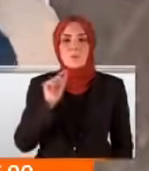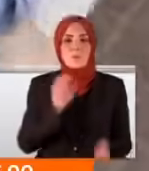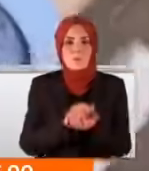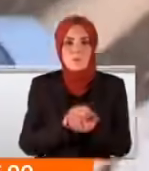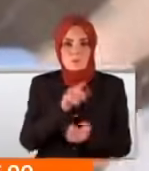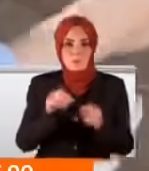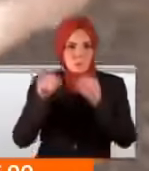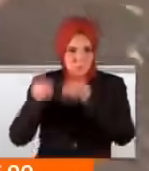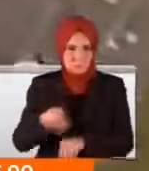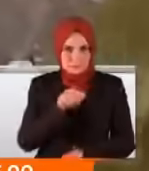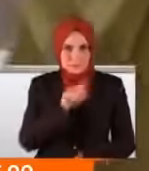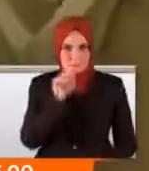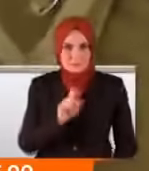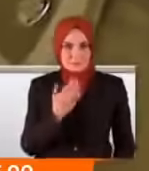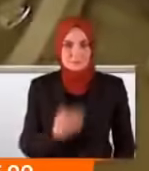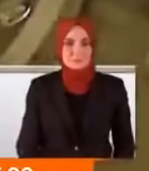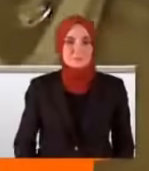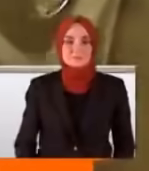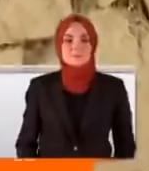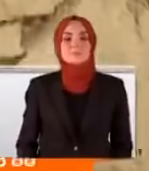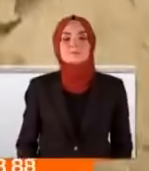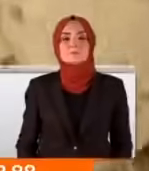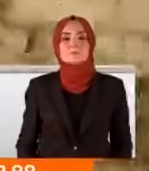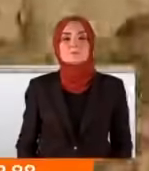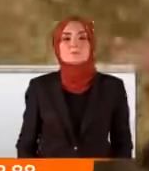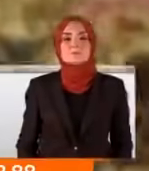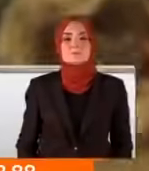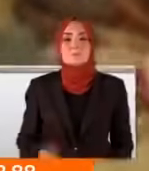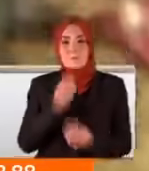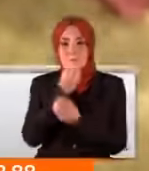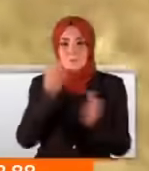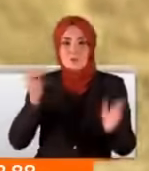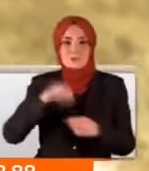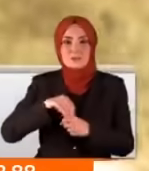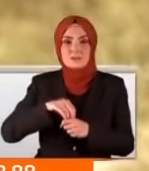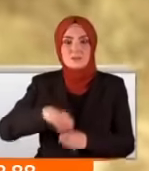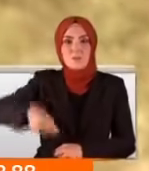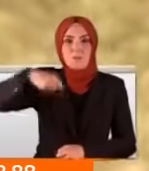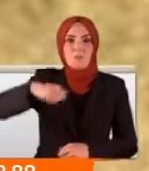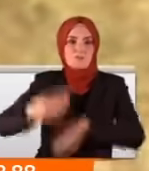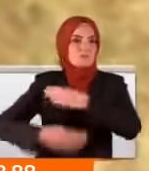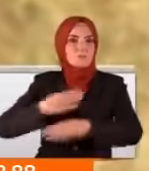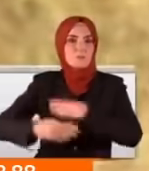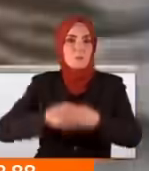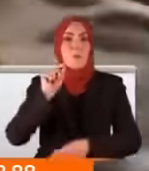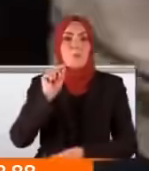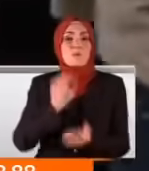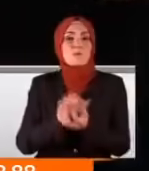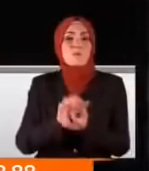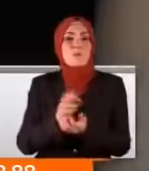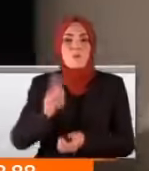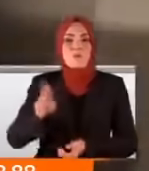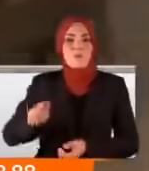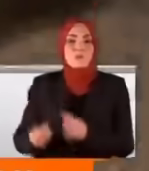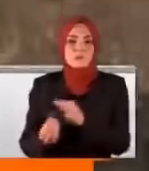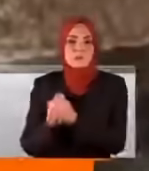mi gömdünüz bahçeye? Ya hayır diyorum, hayır diyorum. Bahçesinden de poşetlere sarılı 11 köpek cesedi çıkan kadın iddiaya